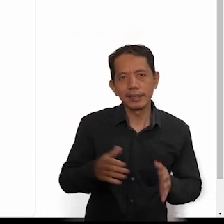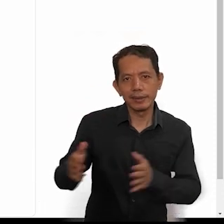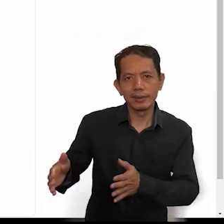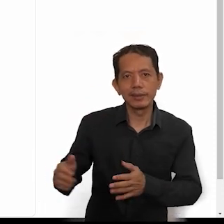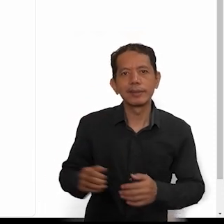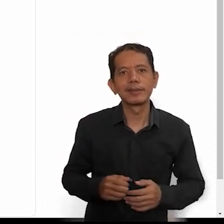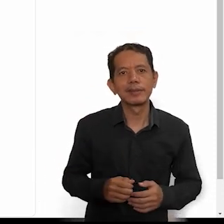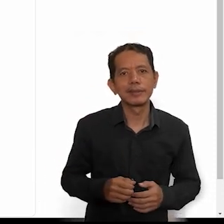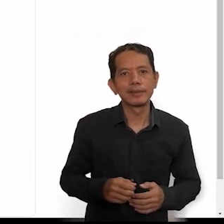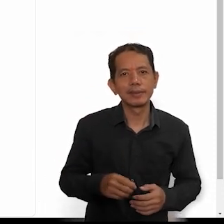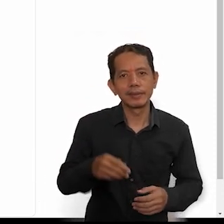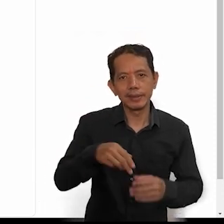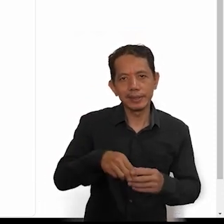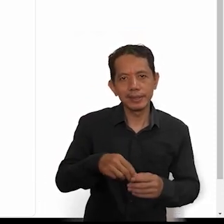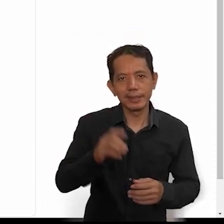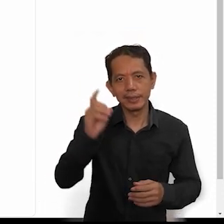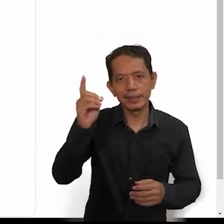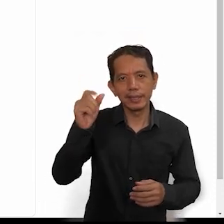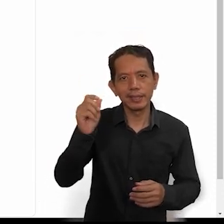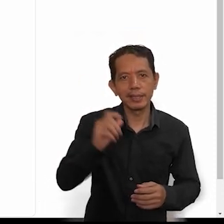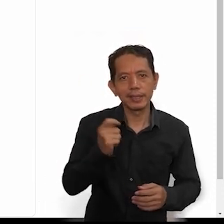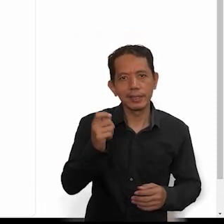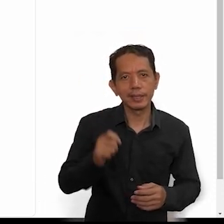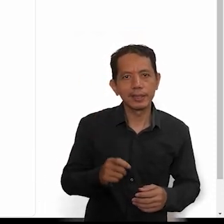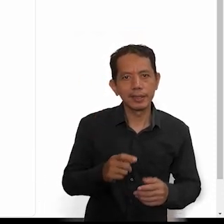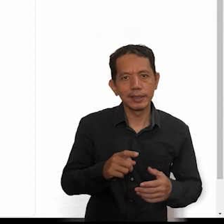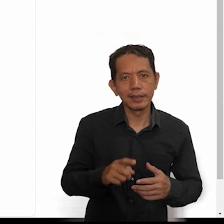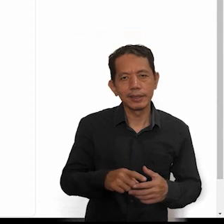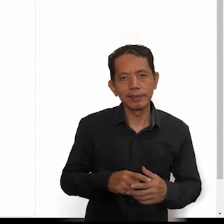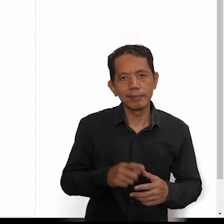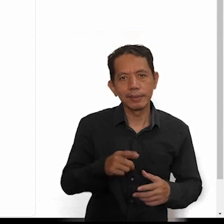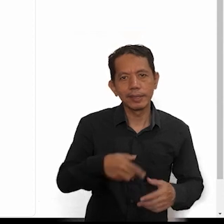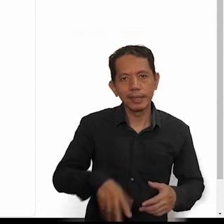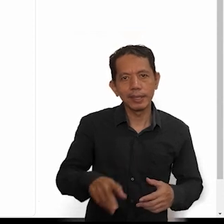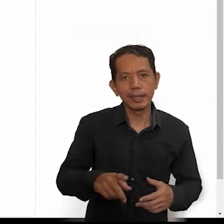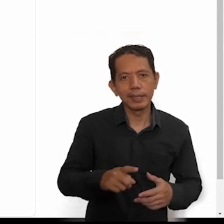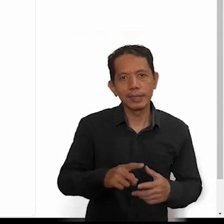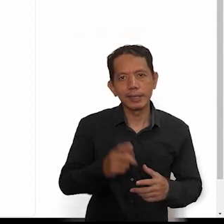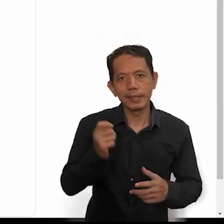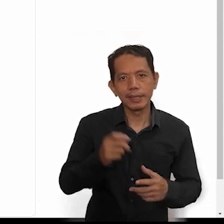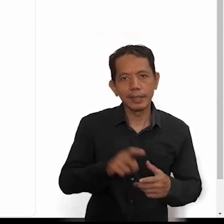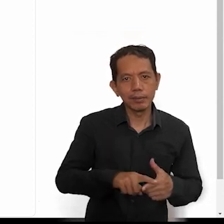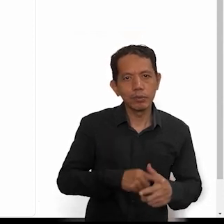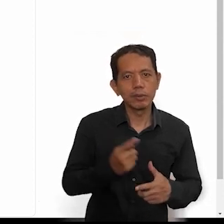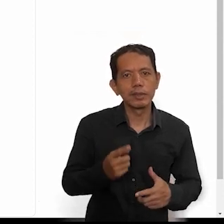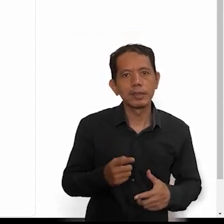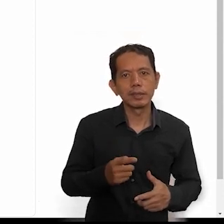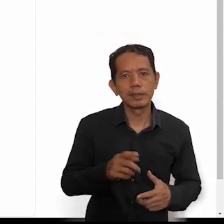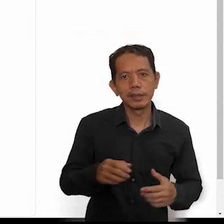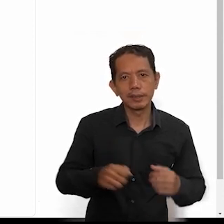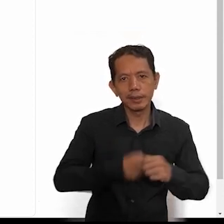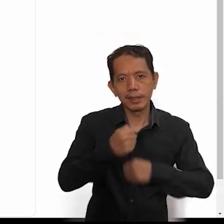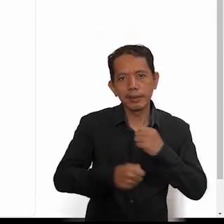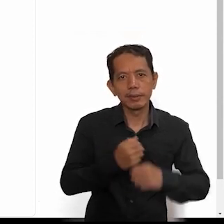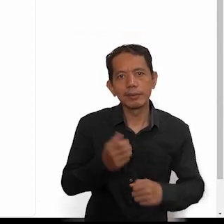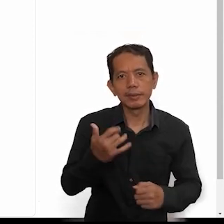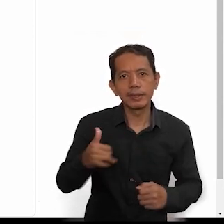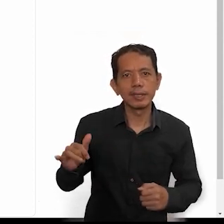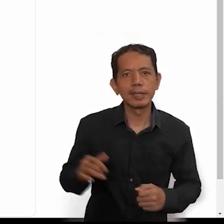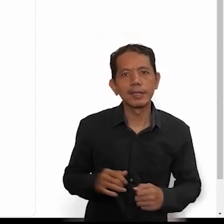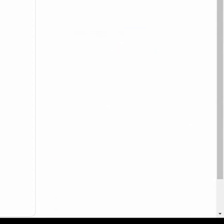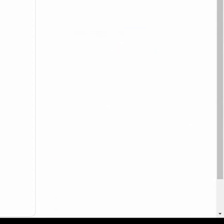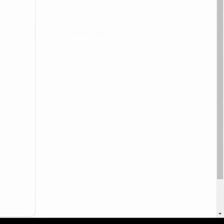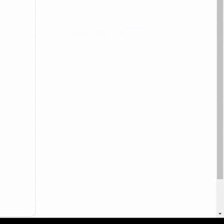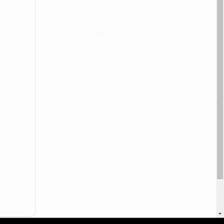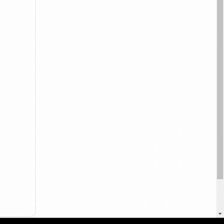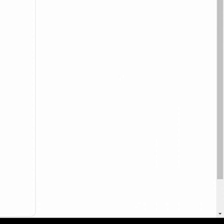Dan selanjutnya, isi data tempat lahir, tanggal, bulan, dan tahunnya.